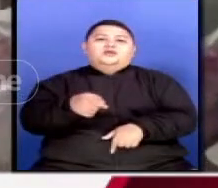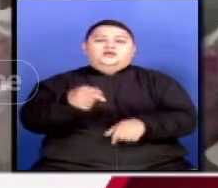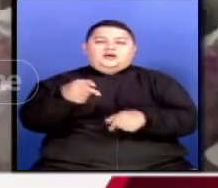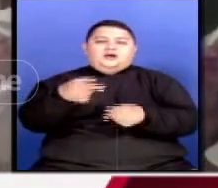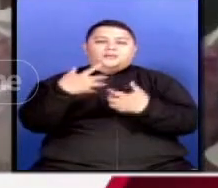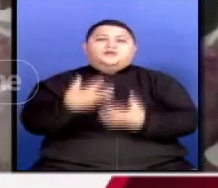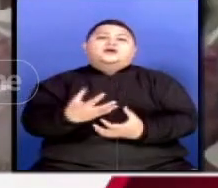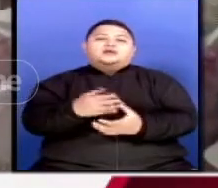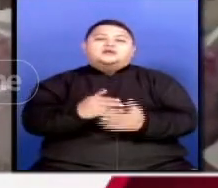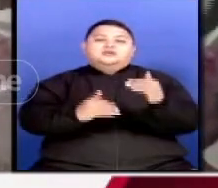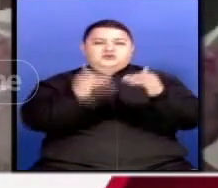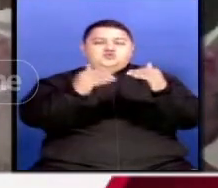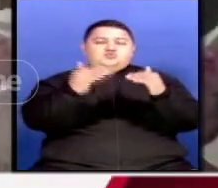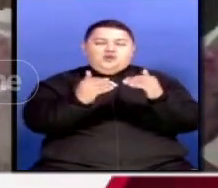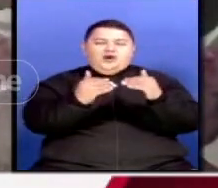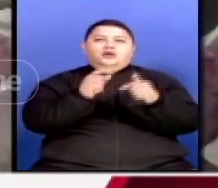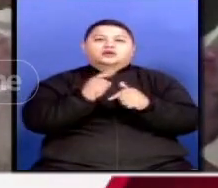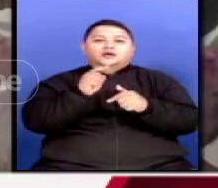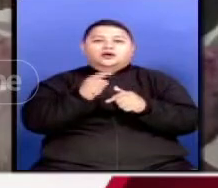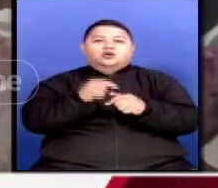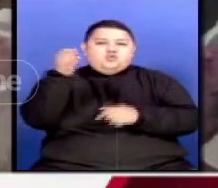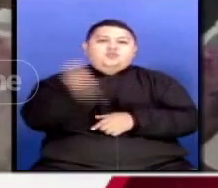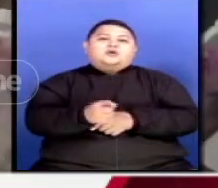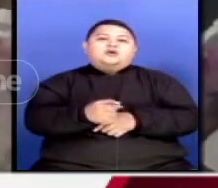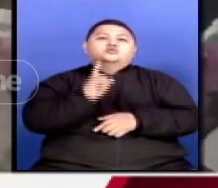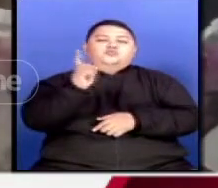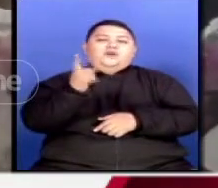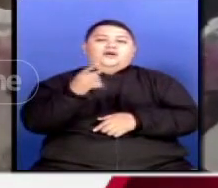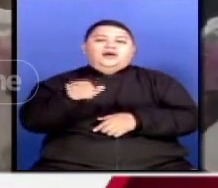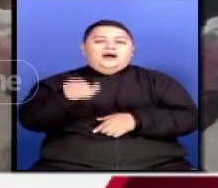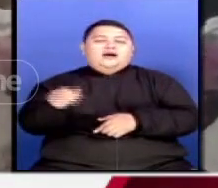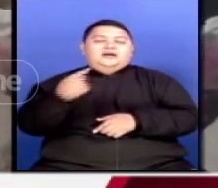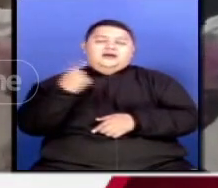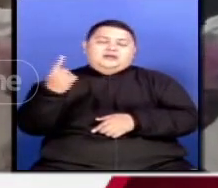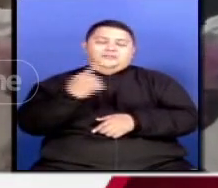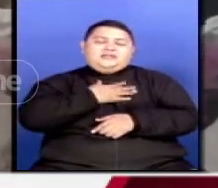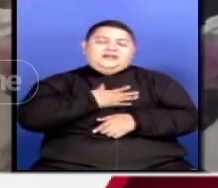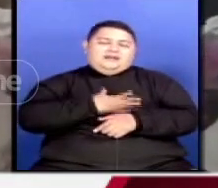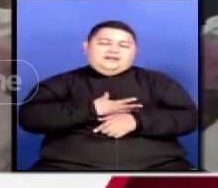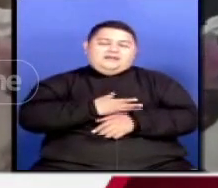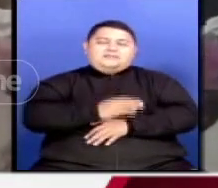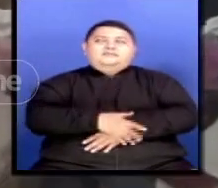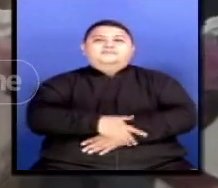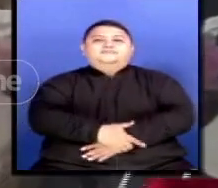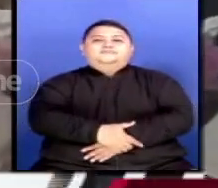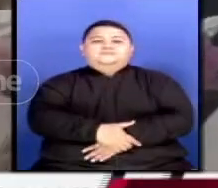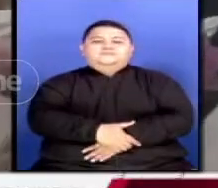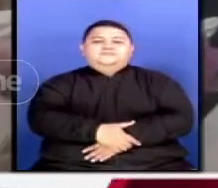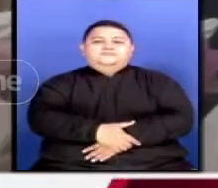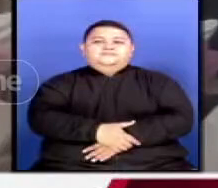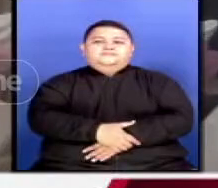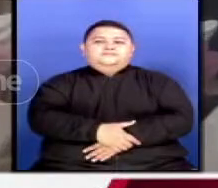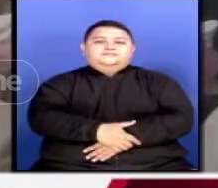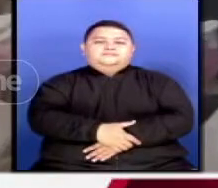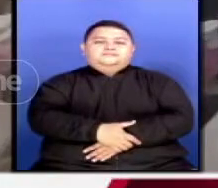perbuatannya. Supaya anak kami juga bisa tenang berada di sana. Terima kasih. kasih ya tentunya.